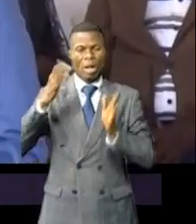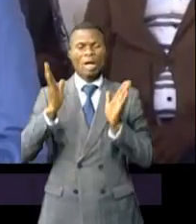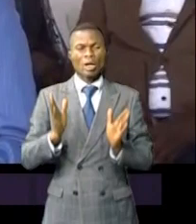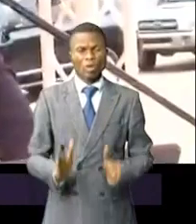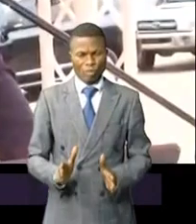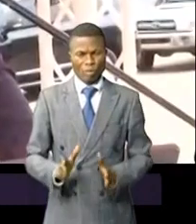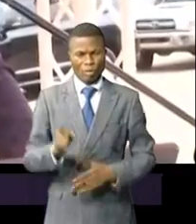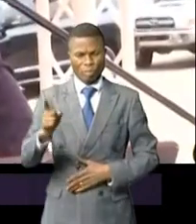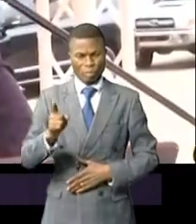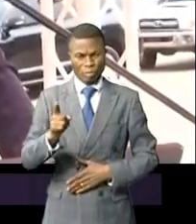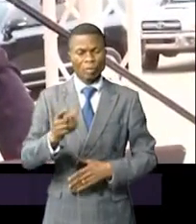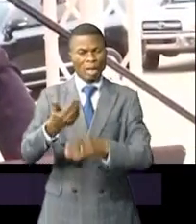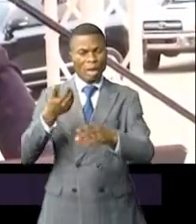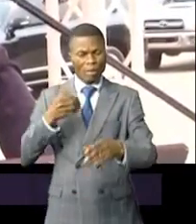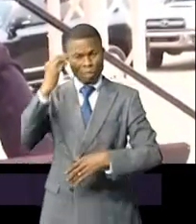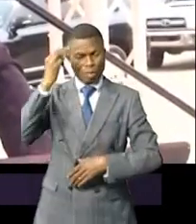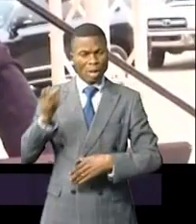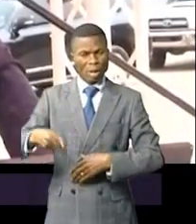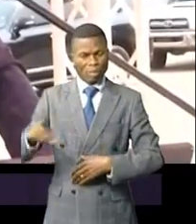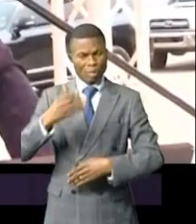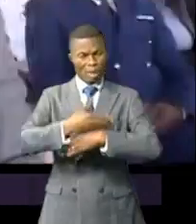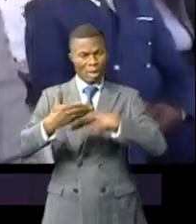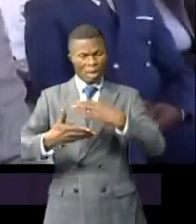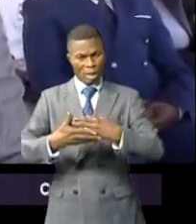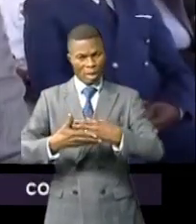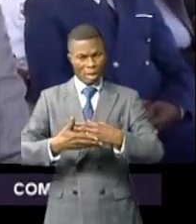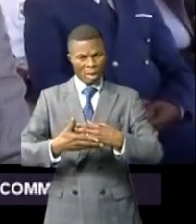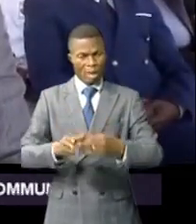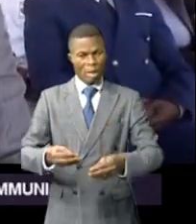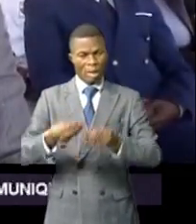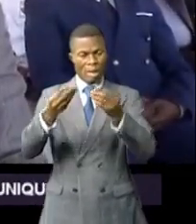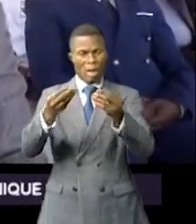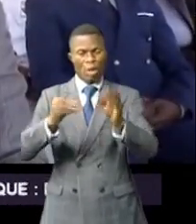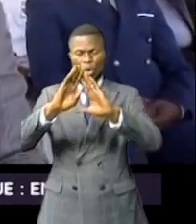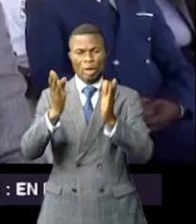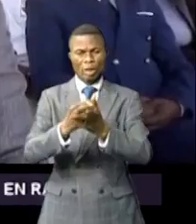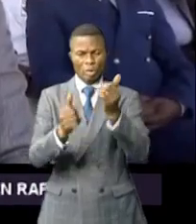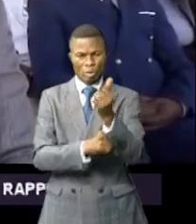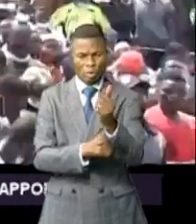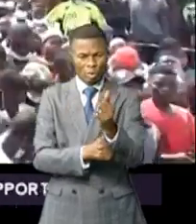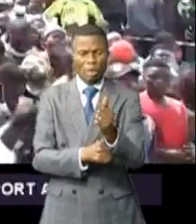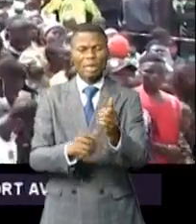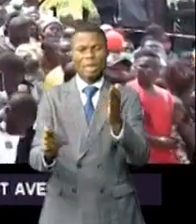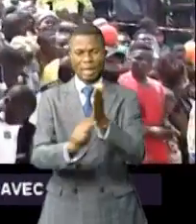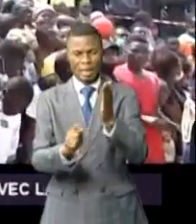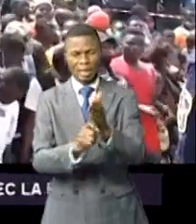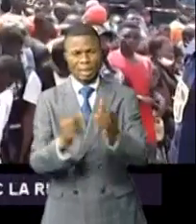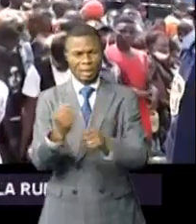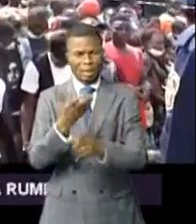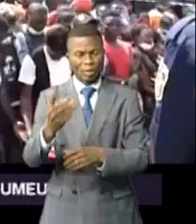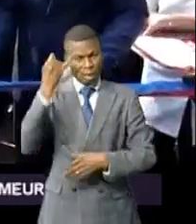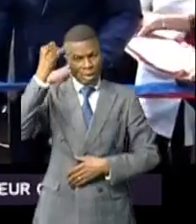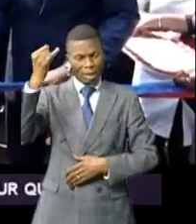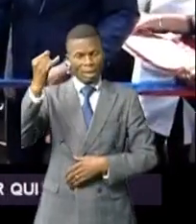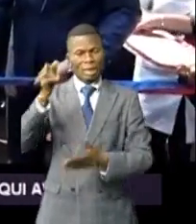Kabula-Katwe. C'était avant que le ministre provincial des infrastructures ne fournisse à l'assistance les aspects techniques des travaux. L'initiateur